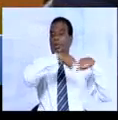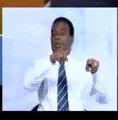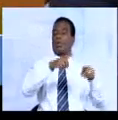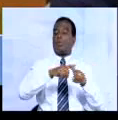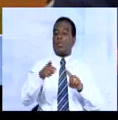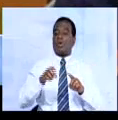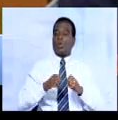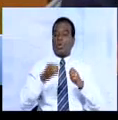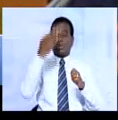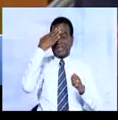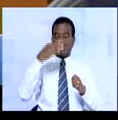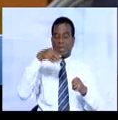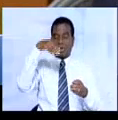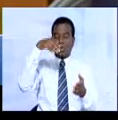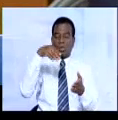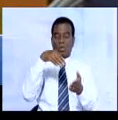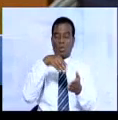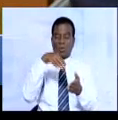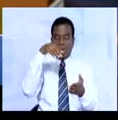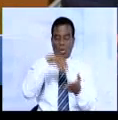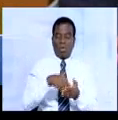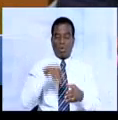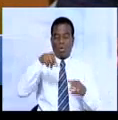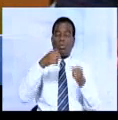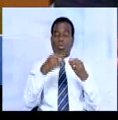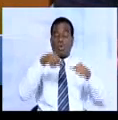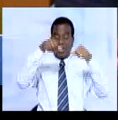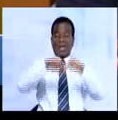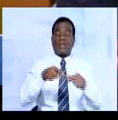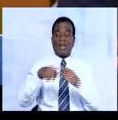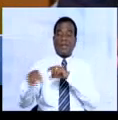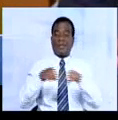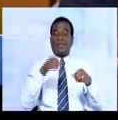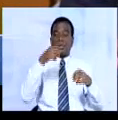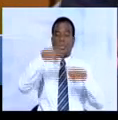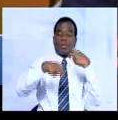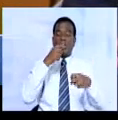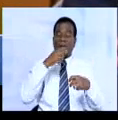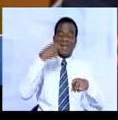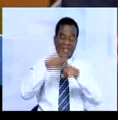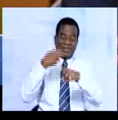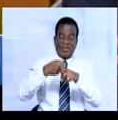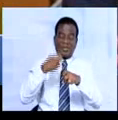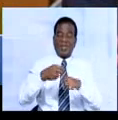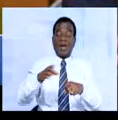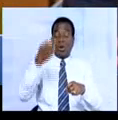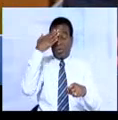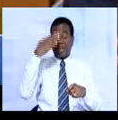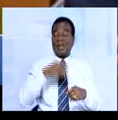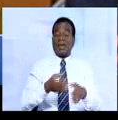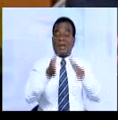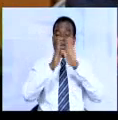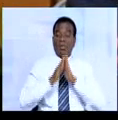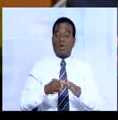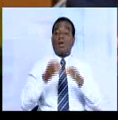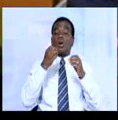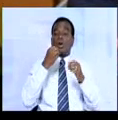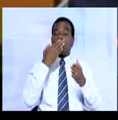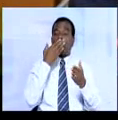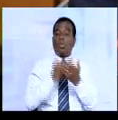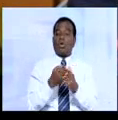on sait aussi que beaucoup reste encore à faire parce que ce problème est vraiment difficile à maîtriser et ça demande une longue haleine, une